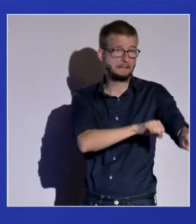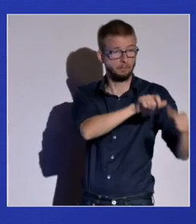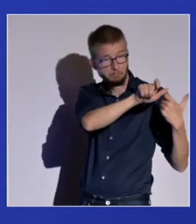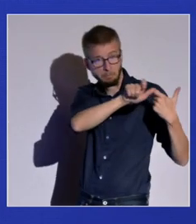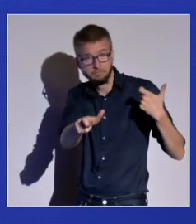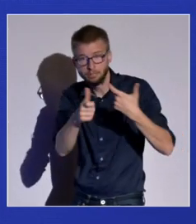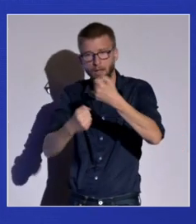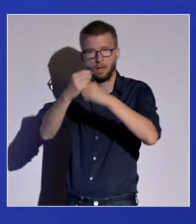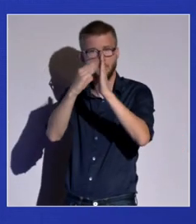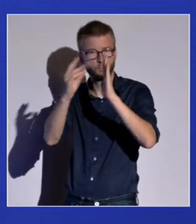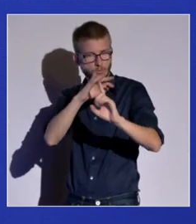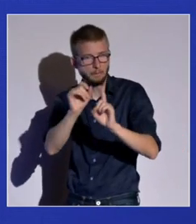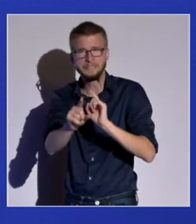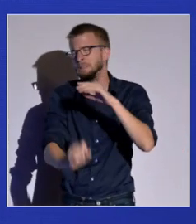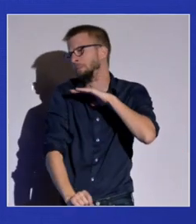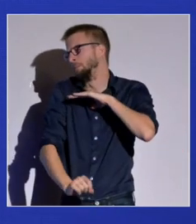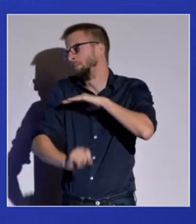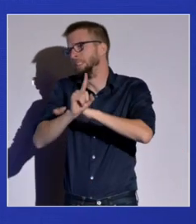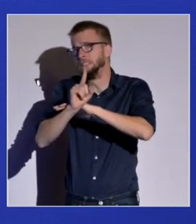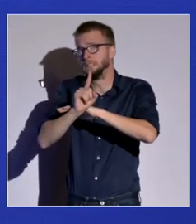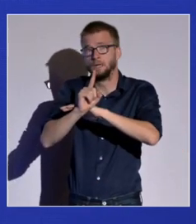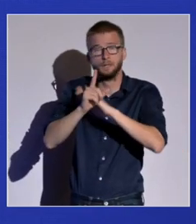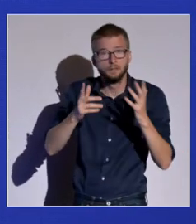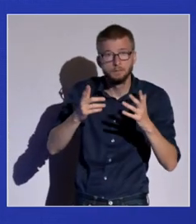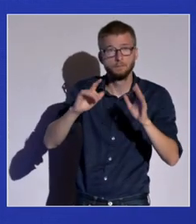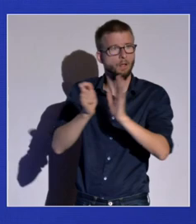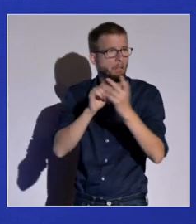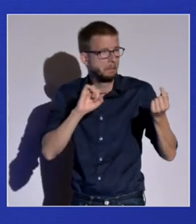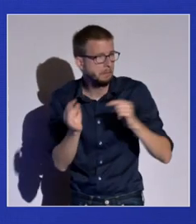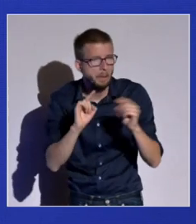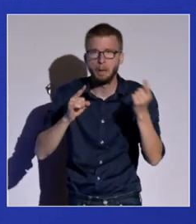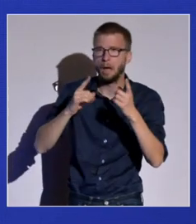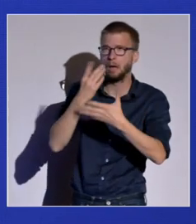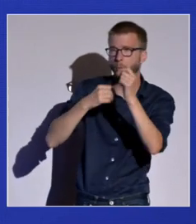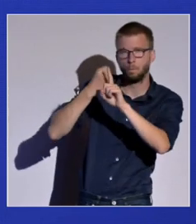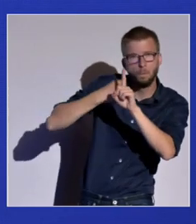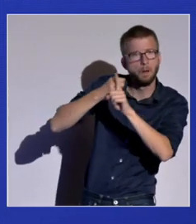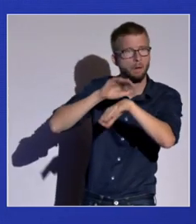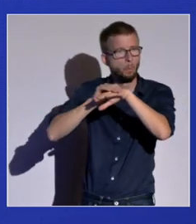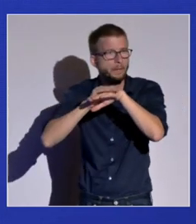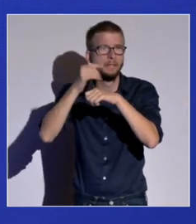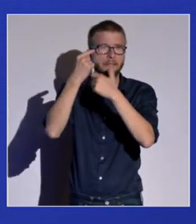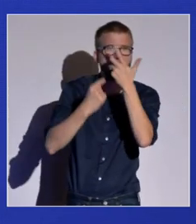se rend compte dans nos débats, dans nos combats politiques,